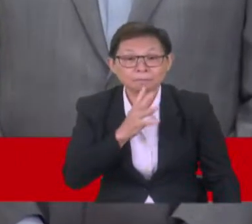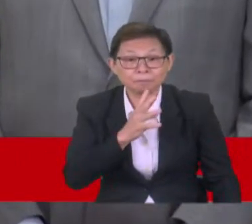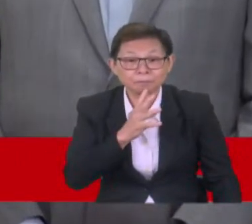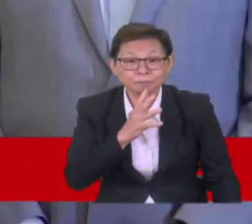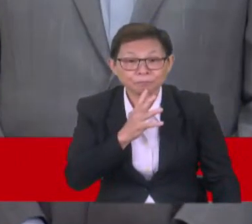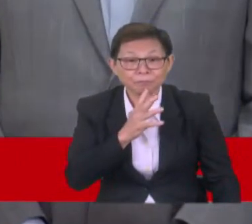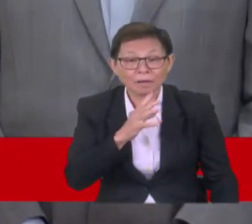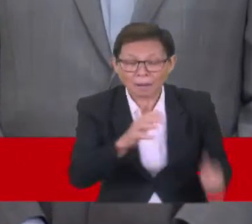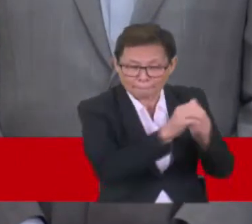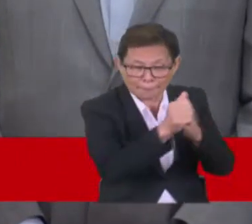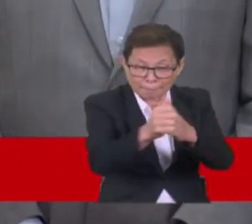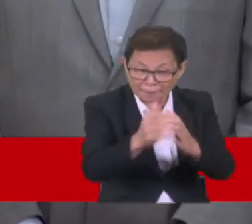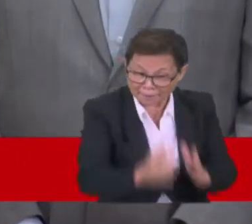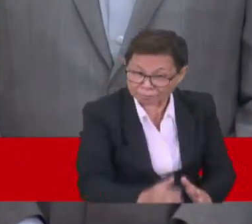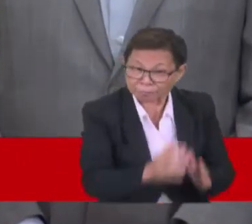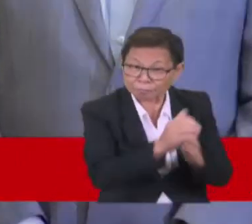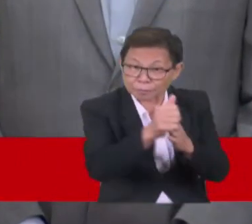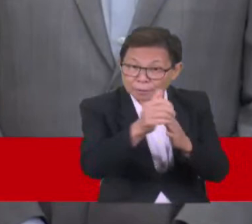pimpinan